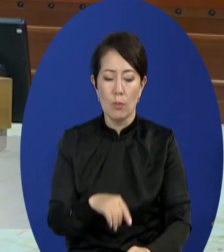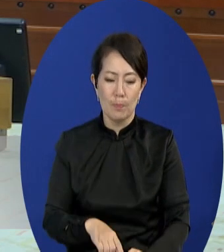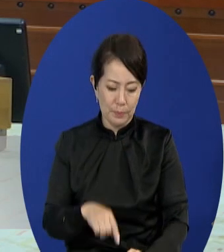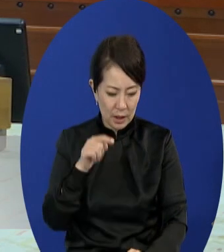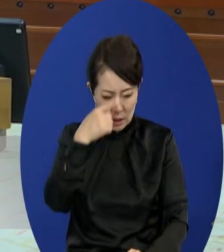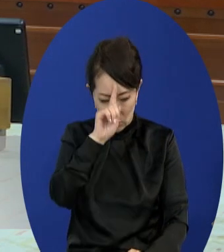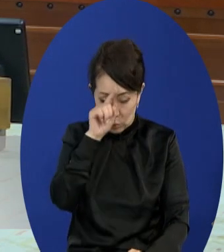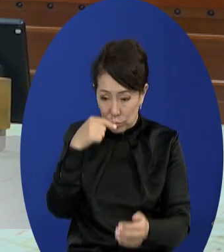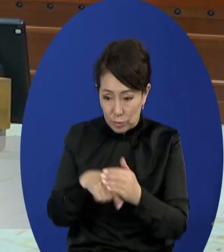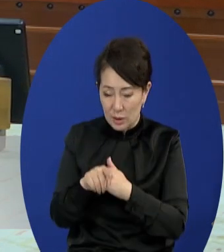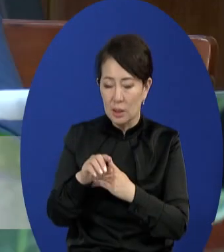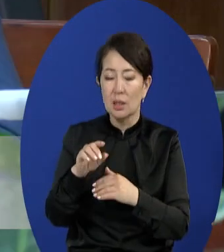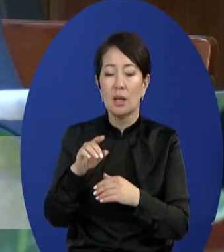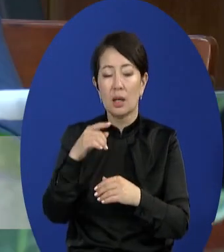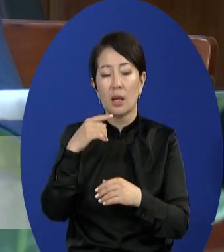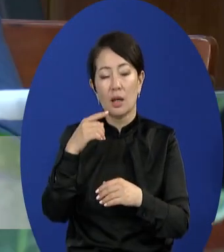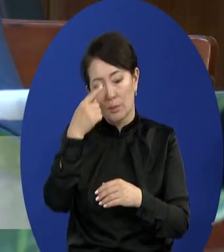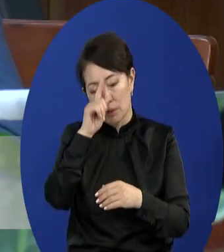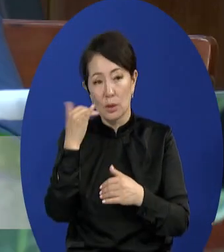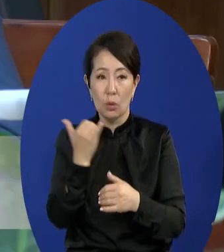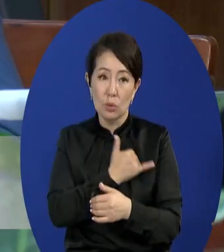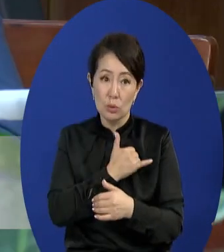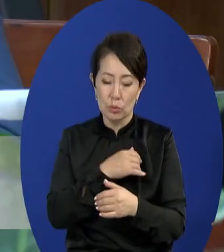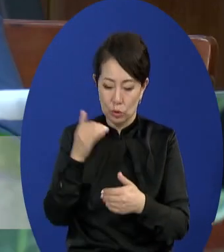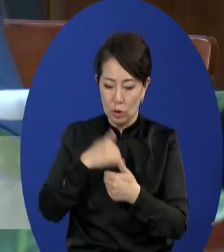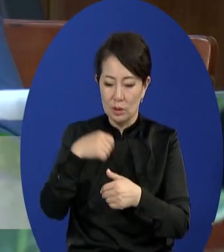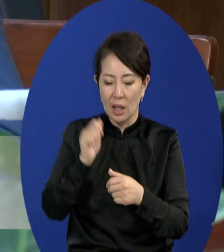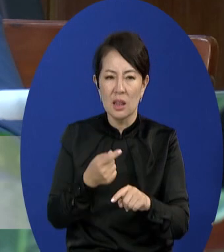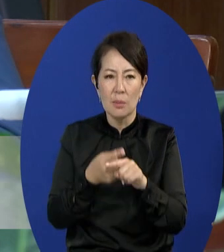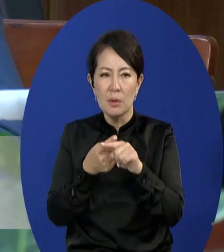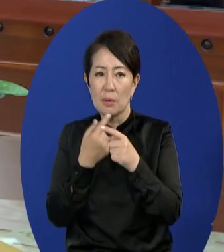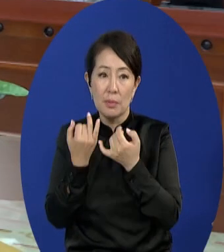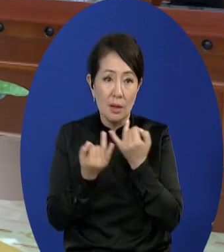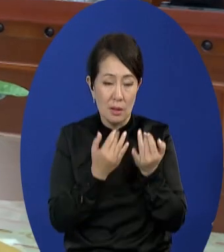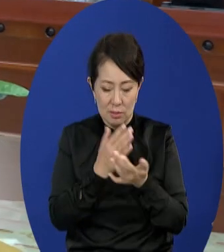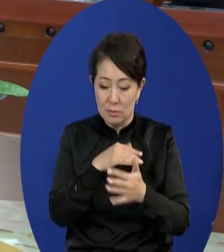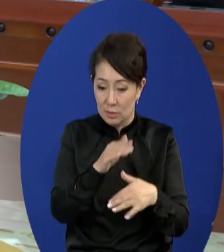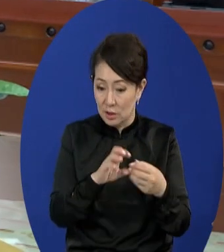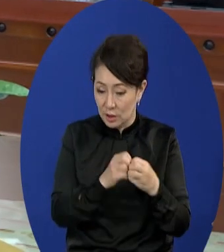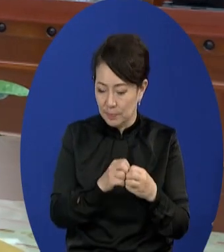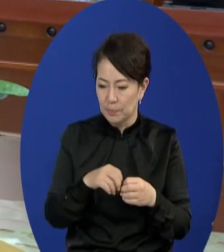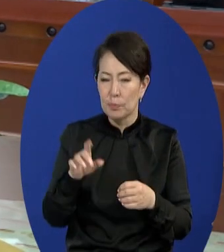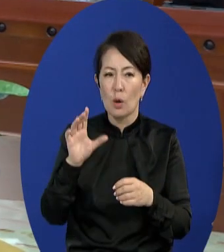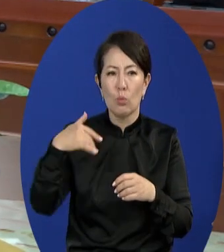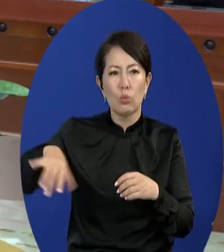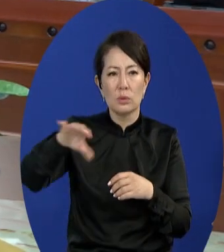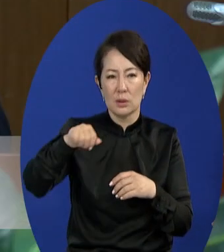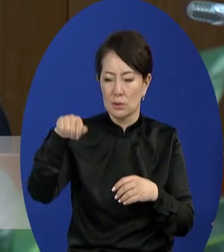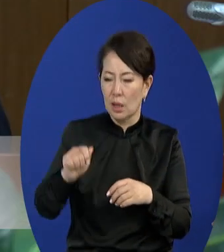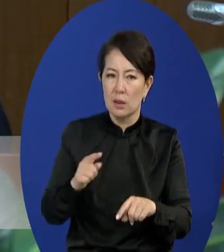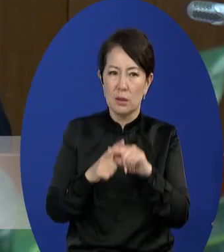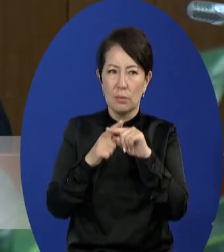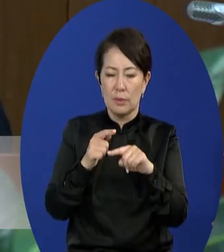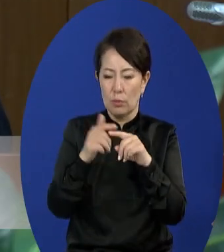мэндийн салбарынхан гүйцэтгэлээр буюу эмнэлгийн удирдлагуудын дотоод цалингаа нэмэх шилжилт хийсэн. Цар тахлын энэ хүнд үед бусад салбараас хамгийн түрүүнд цалингаа